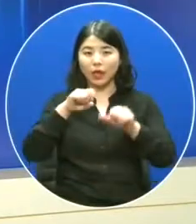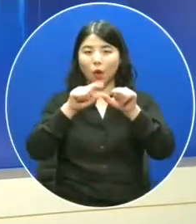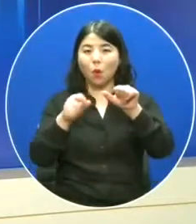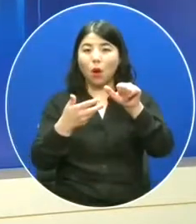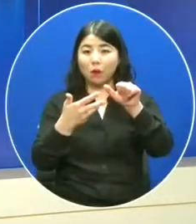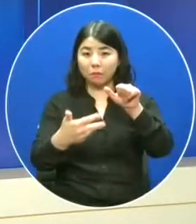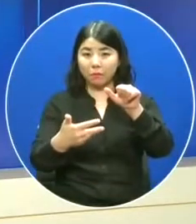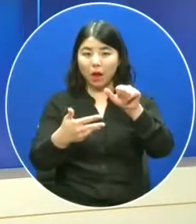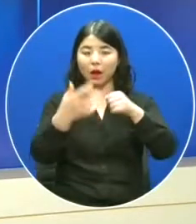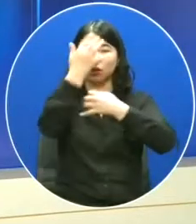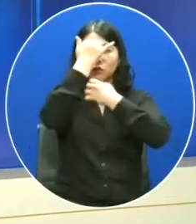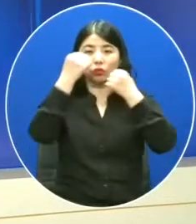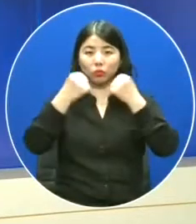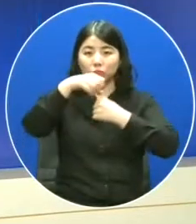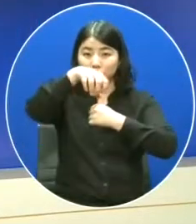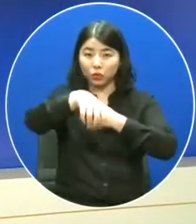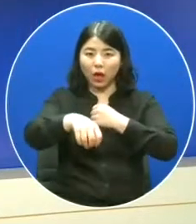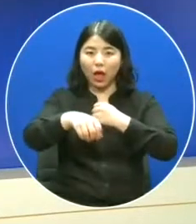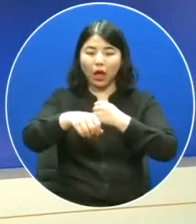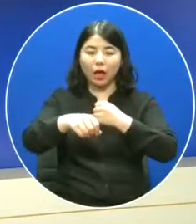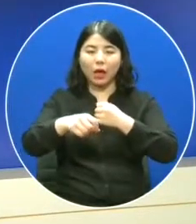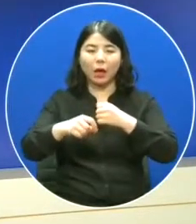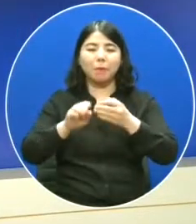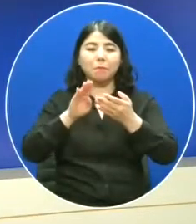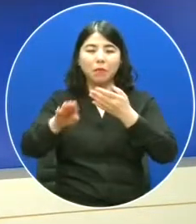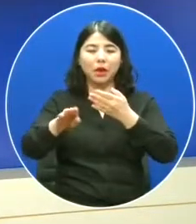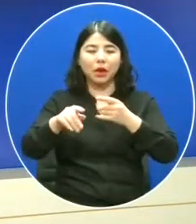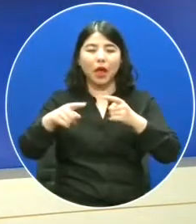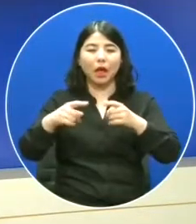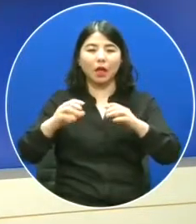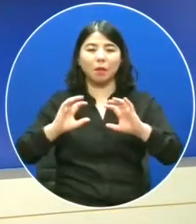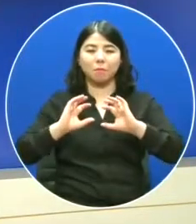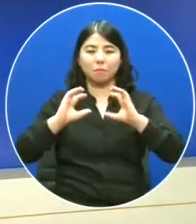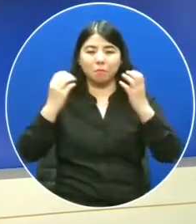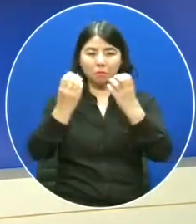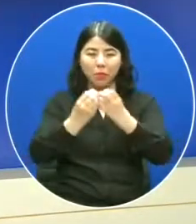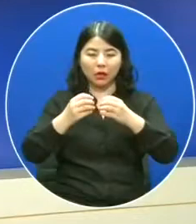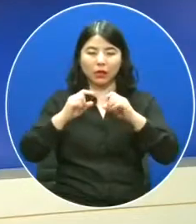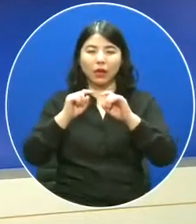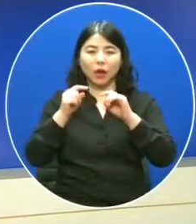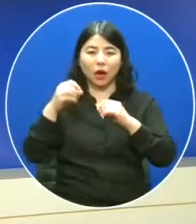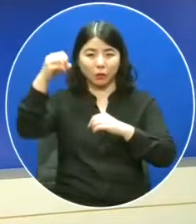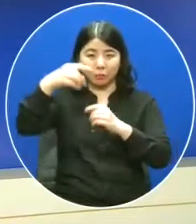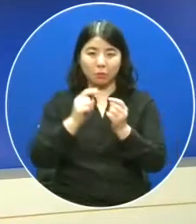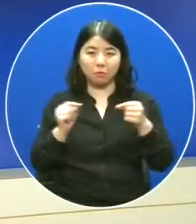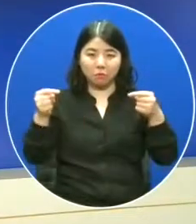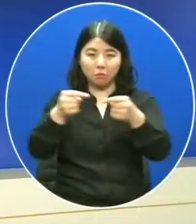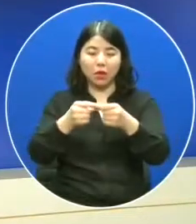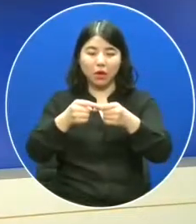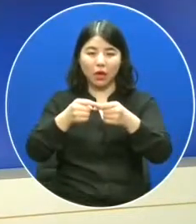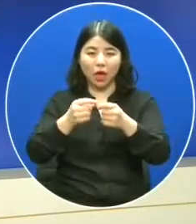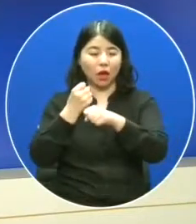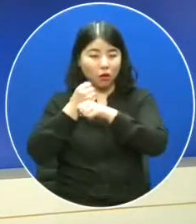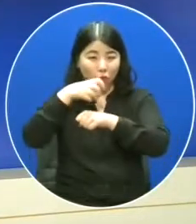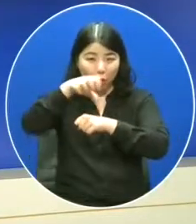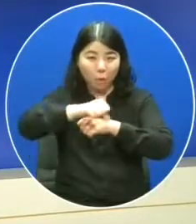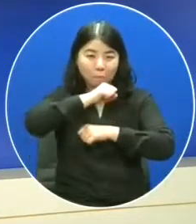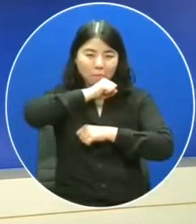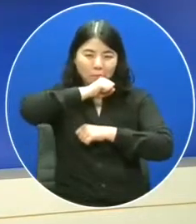지난 5월 8일 충북이 차세대 다목적 방사광 가속기 유치에 성공했다는 소식이